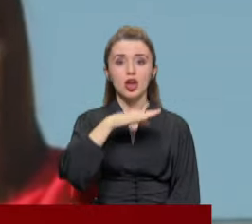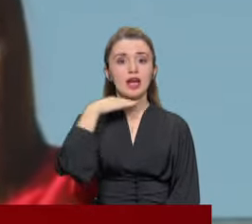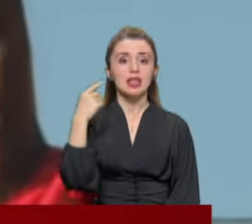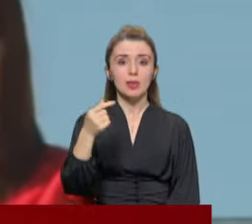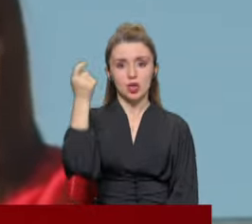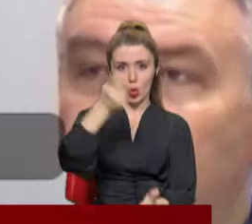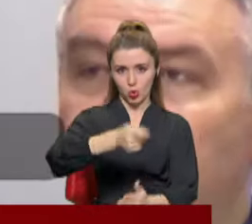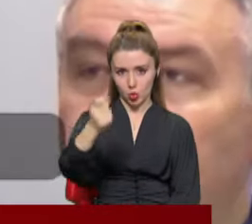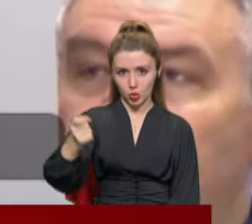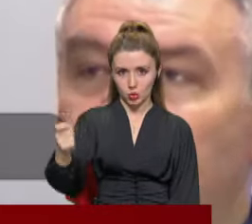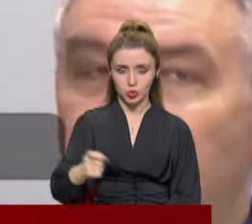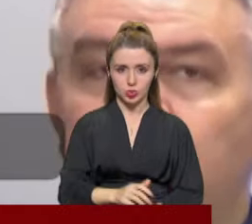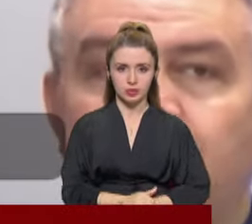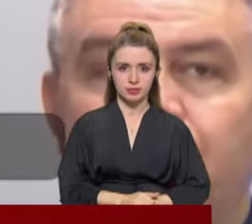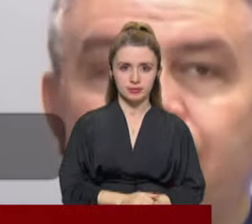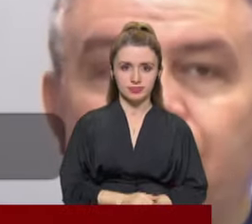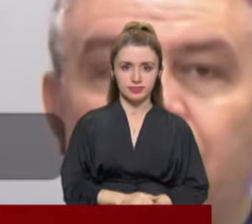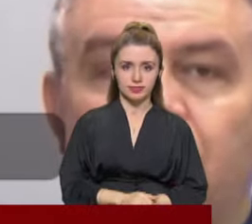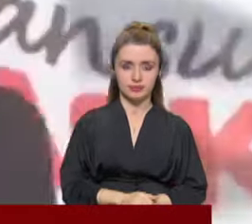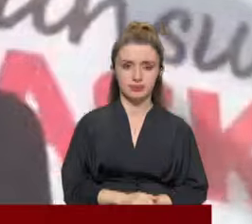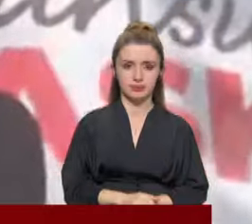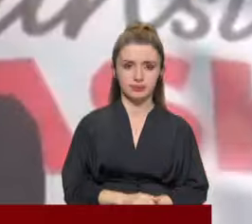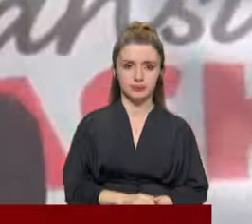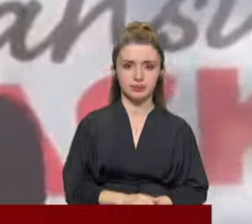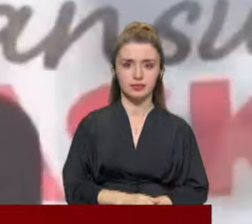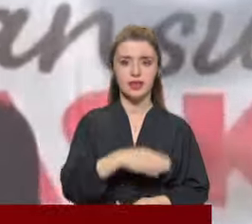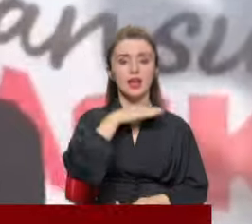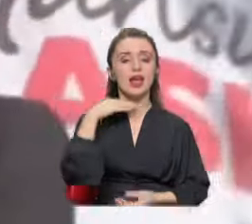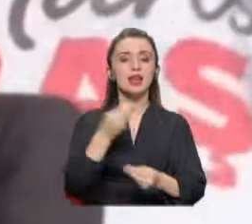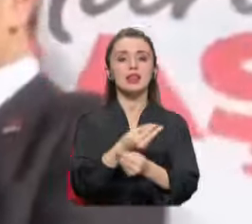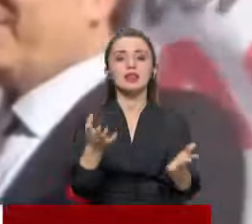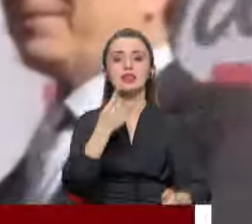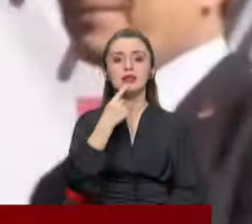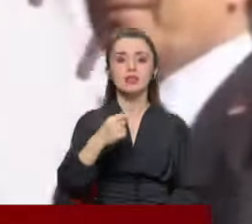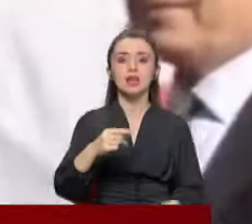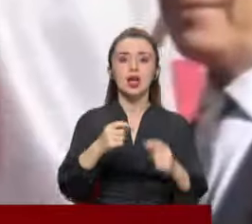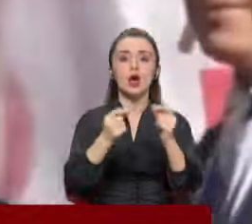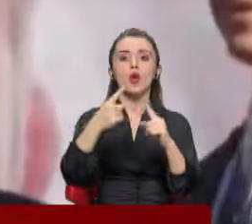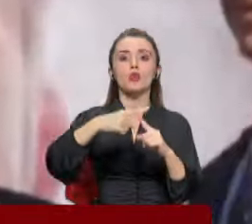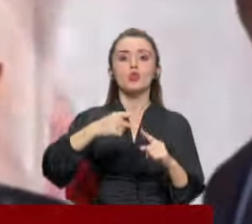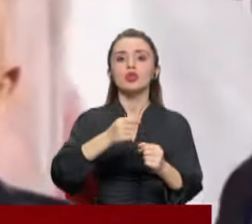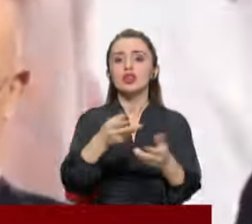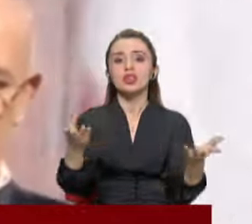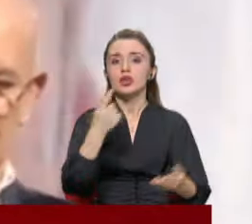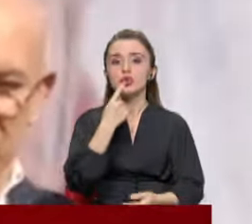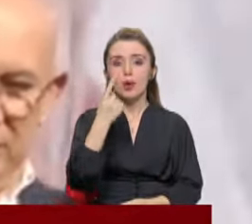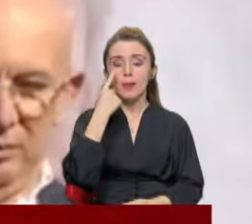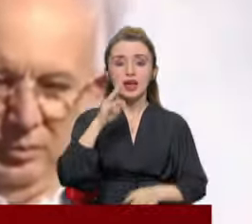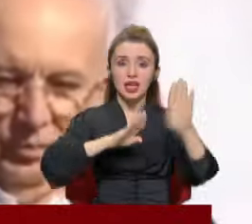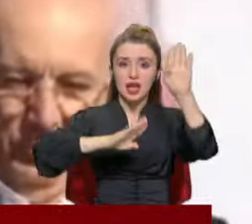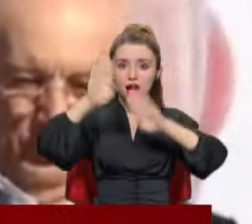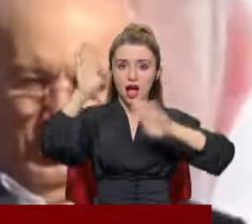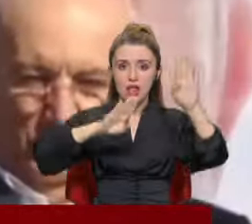parasına yatırıyoruz. Söyleme sahip biz but veriyoruz. Et dağıtacağız deyince biz but dağıtacağız dedi. Baktık